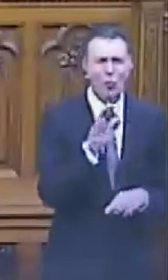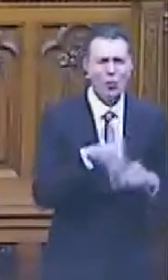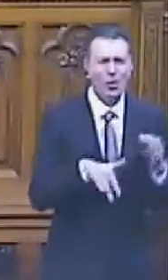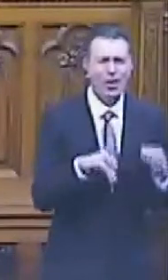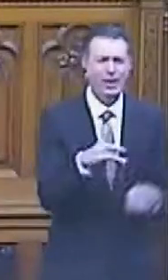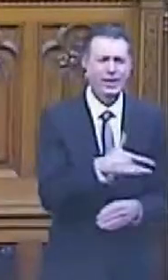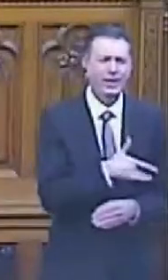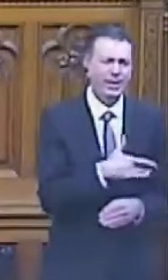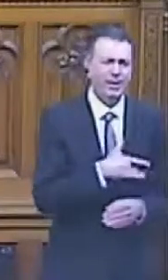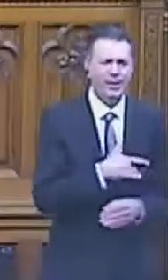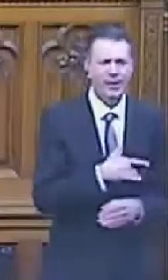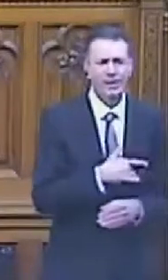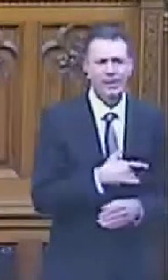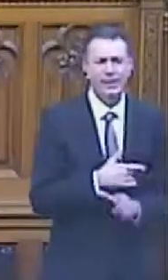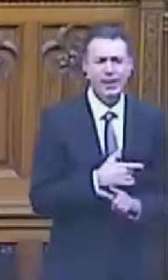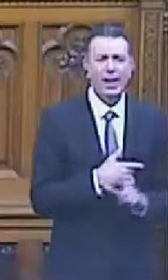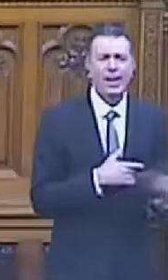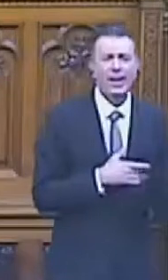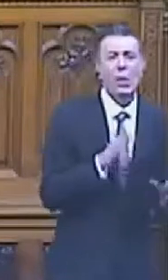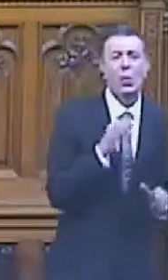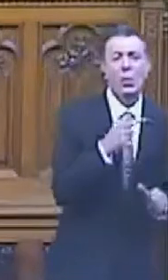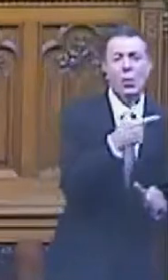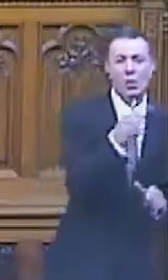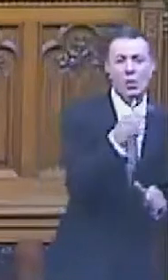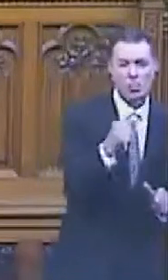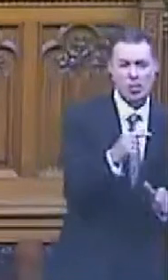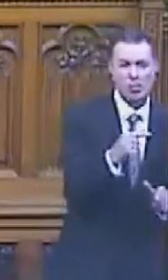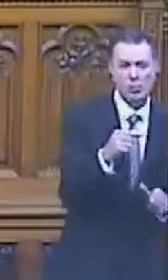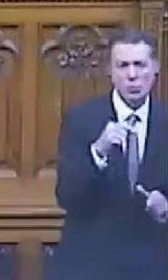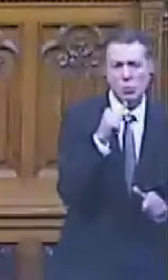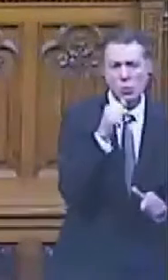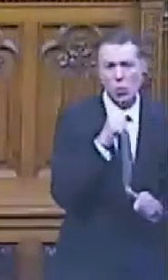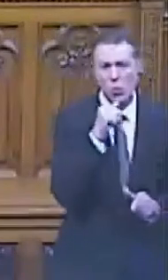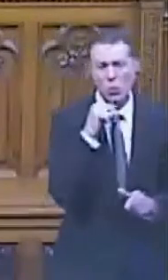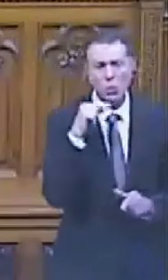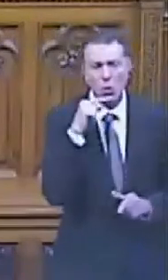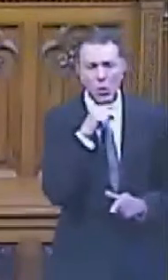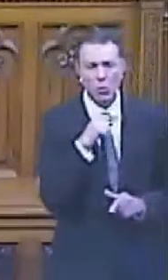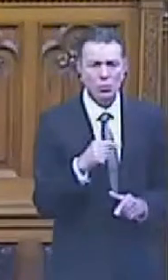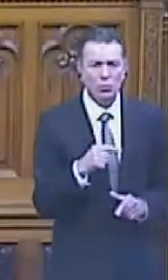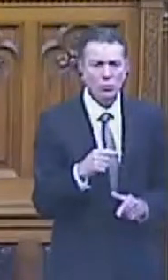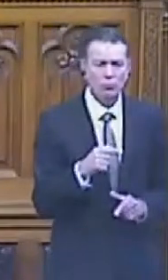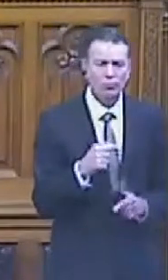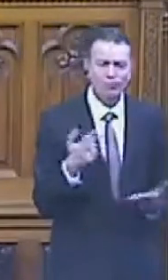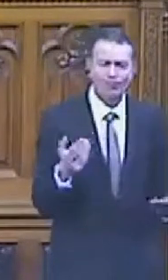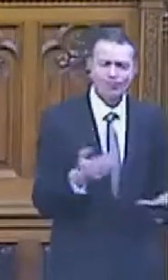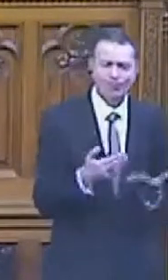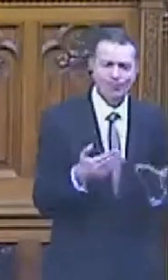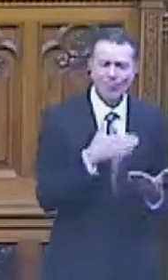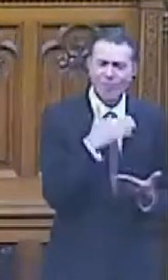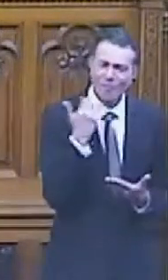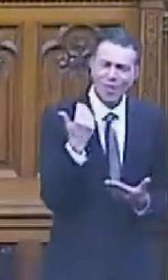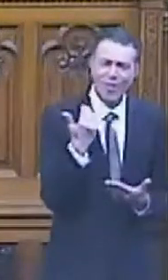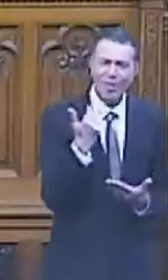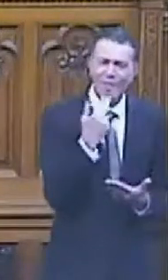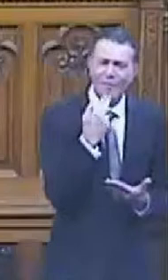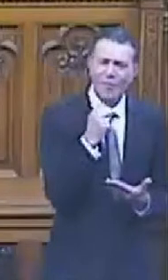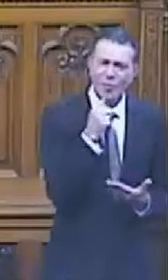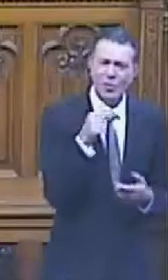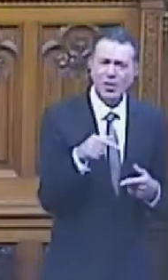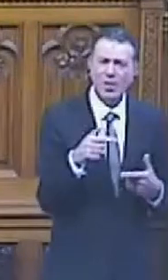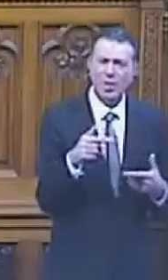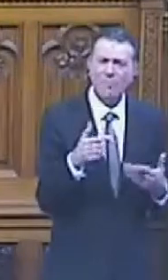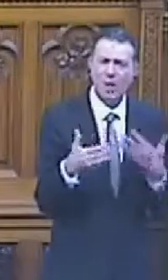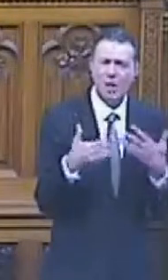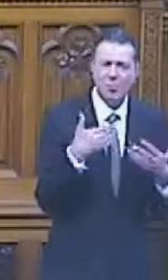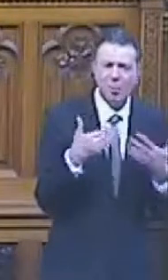linker Gutmenschen, der Grünen und der Roten. Sie wollen nicht, dass diese vorgeschützte Toleranz ein Klima erzeugt wird, dass hier die Bettelmafia tun